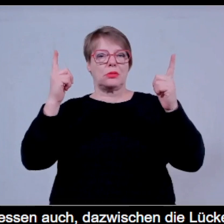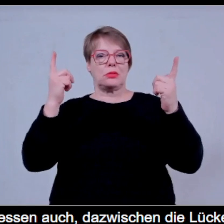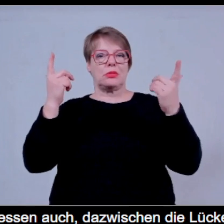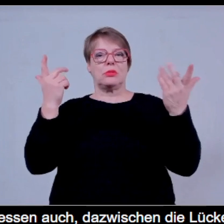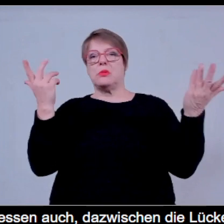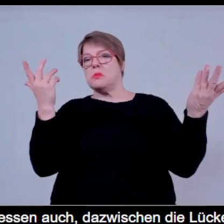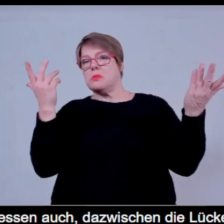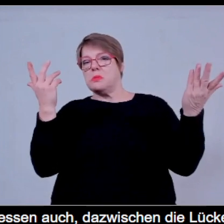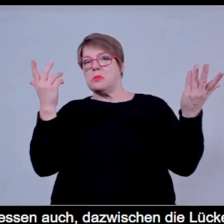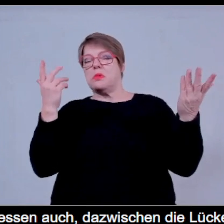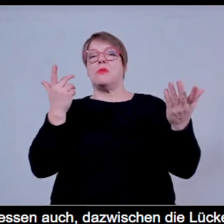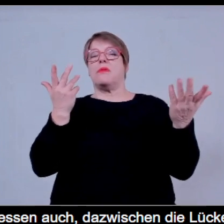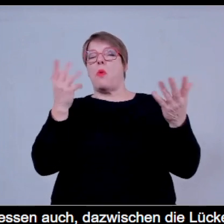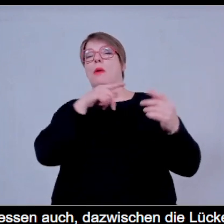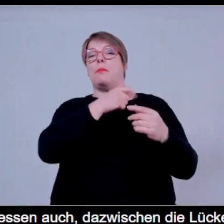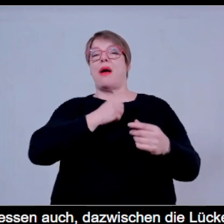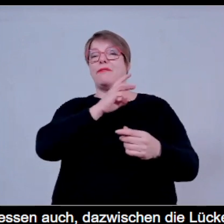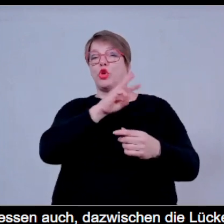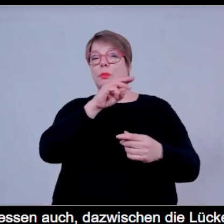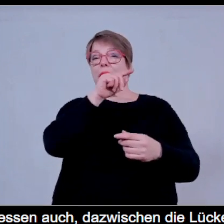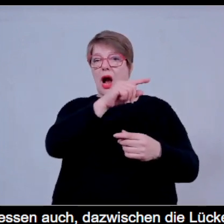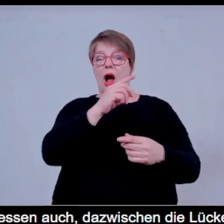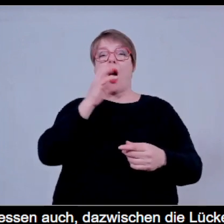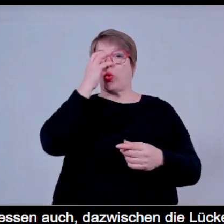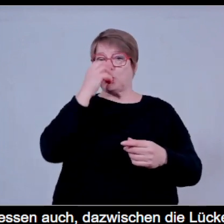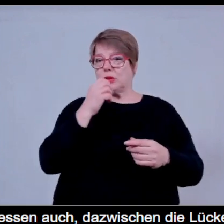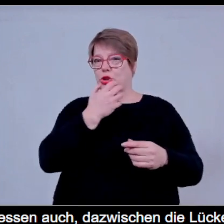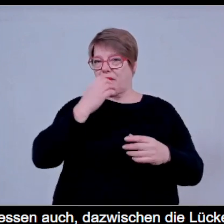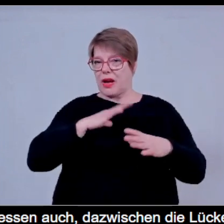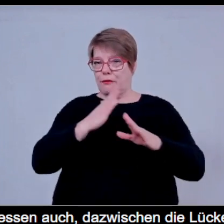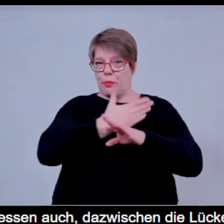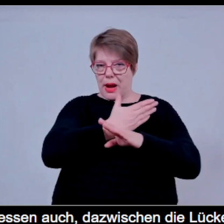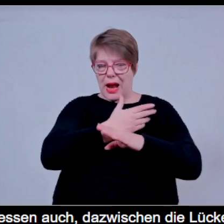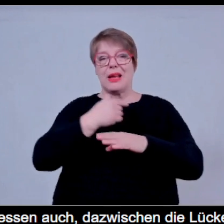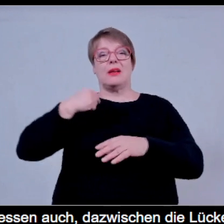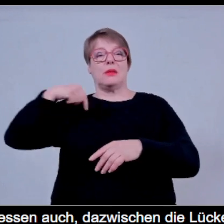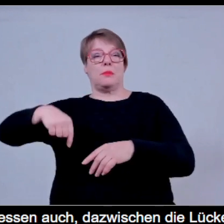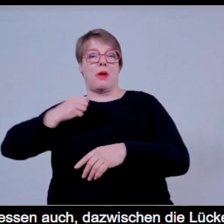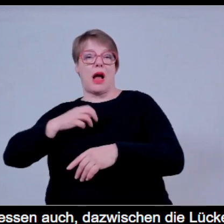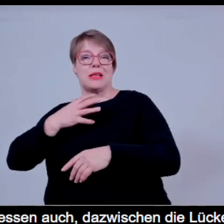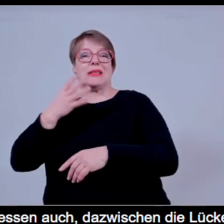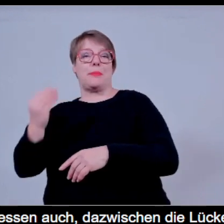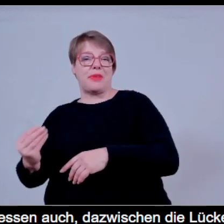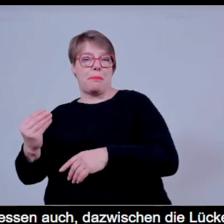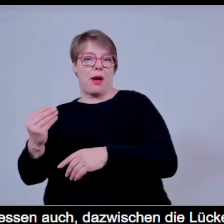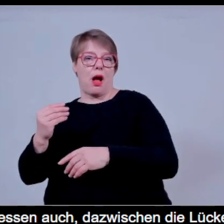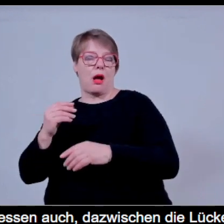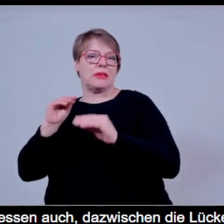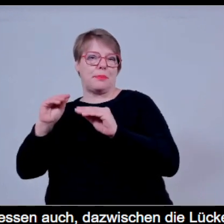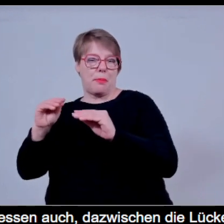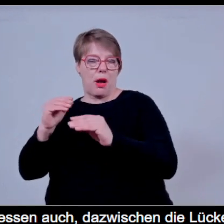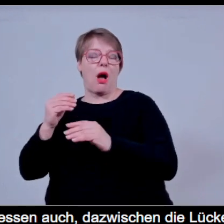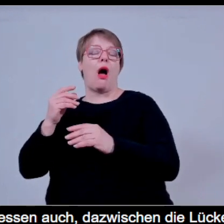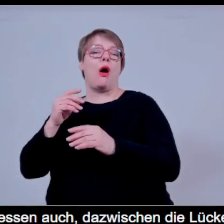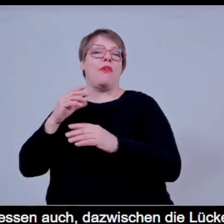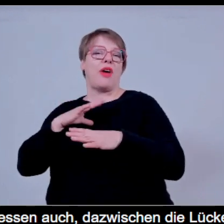2019, das ist die Basis. Und die pandemiebedingten Schäden, die werden auch 2022 zu 100 Prozent ausgeglichen